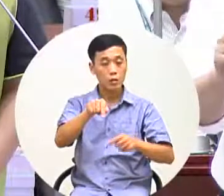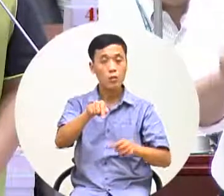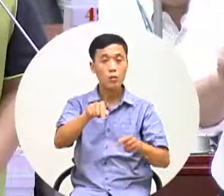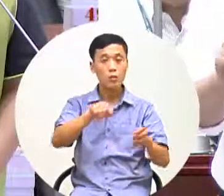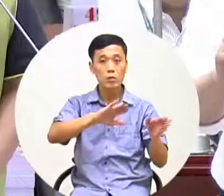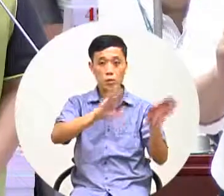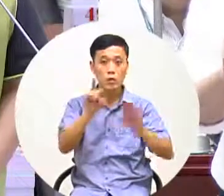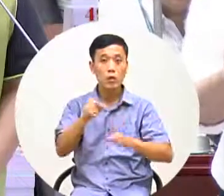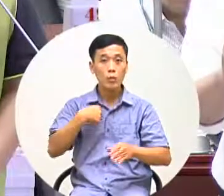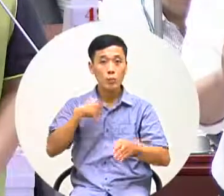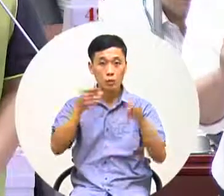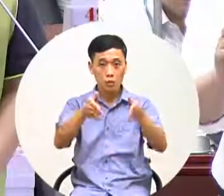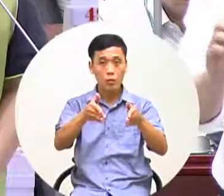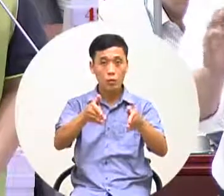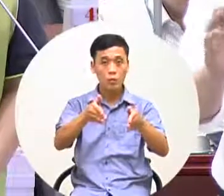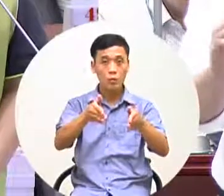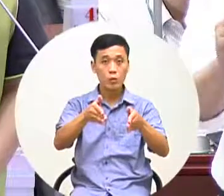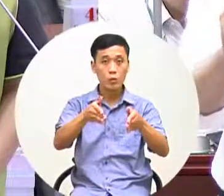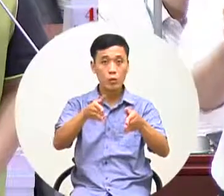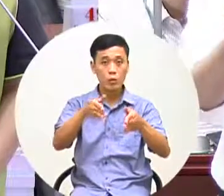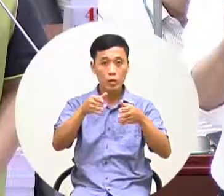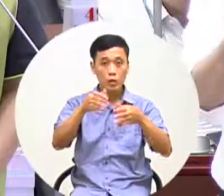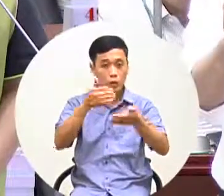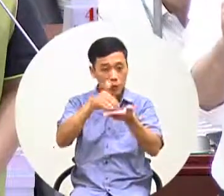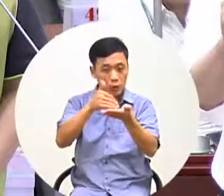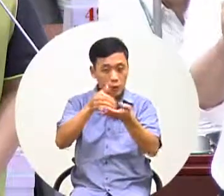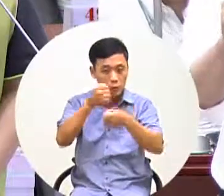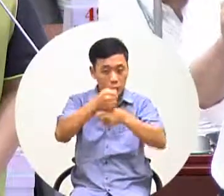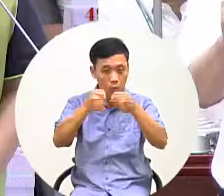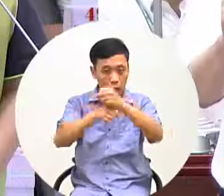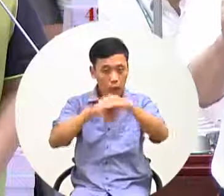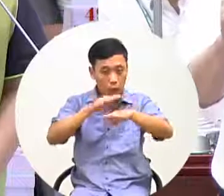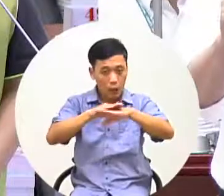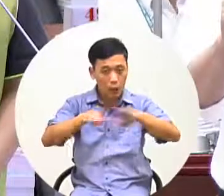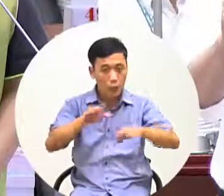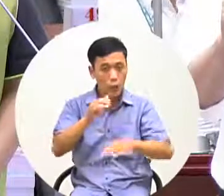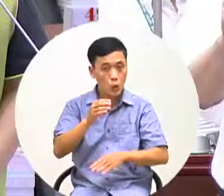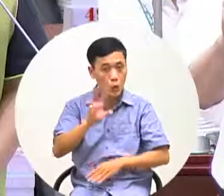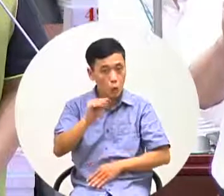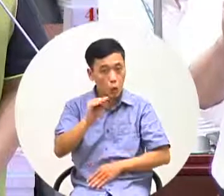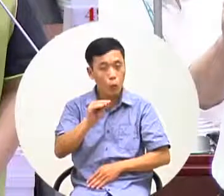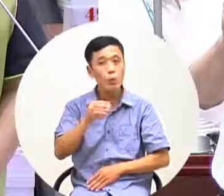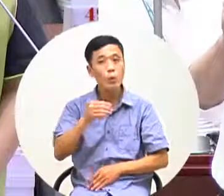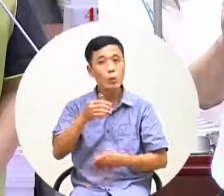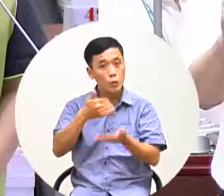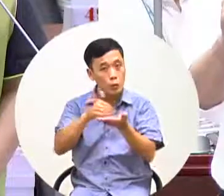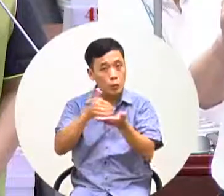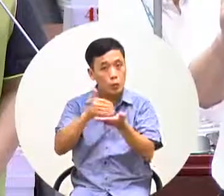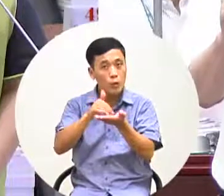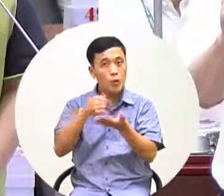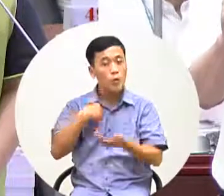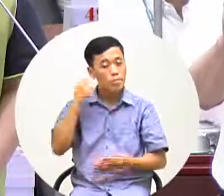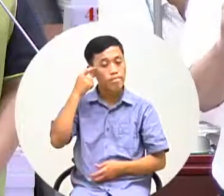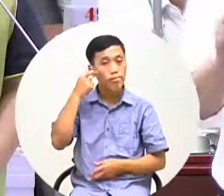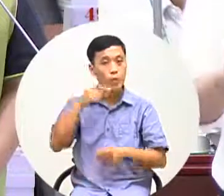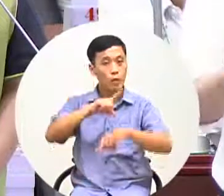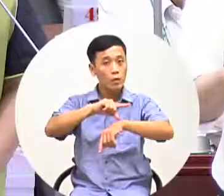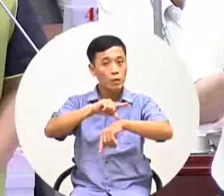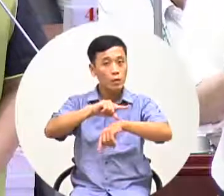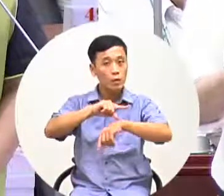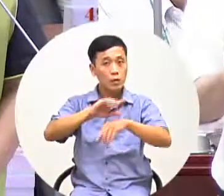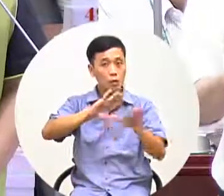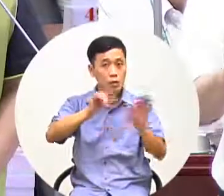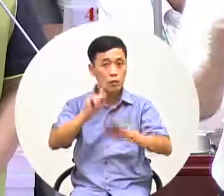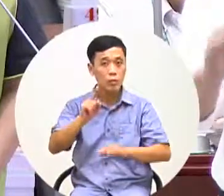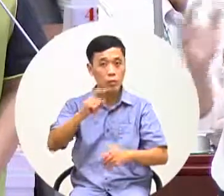结构的计算跟评估，那所以等我看时间上我们大概希望说可能在明年的上半年会